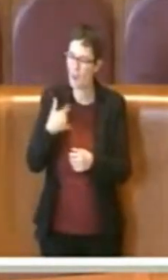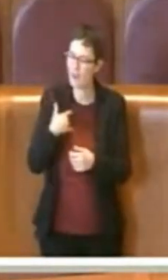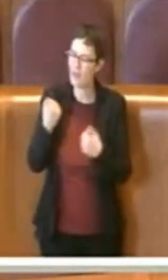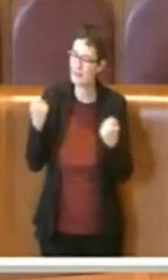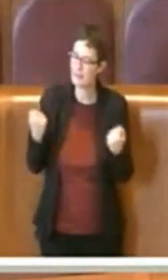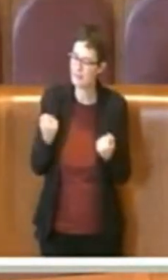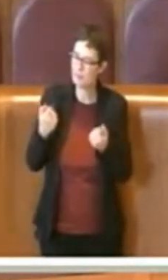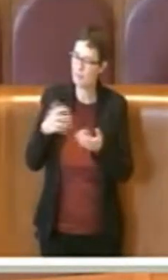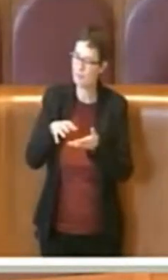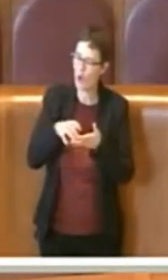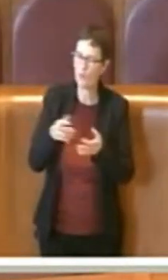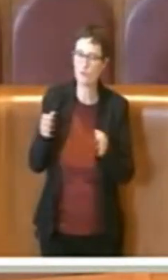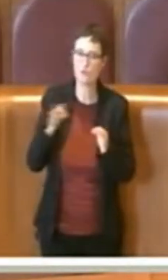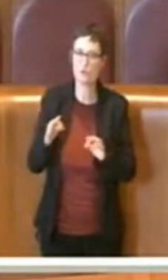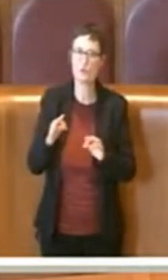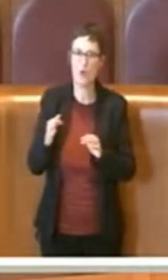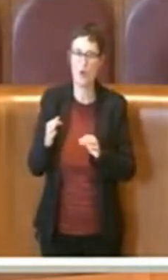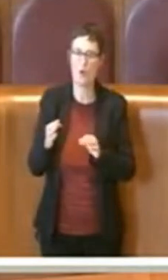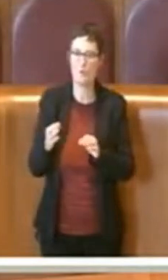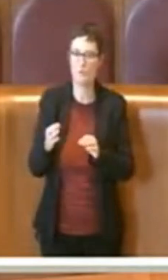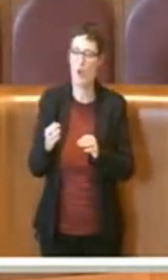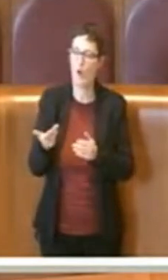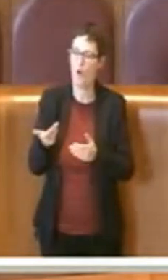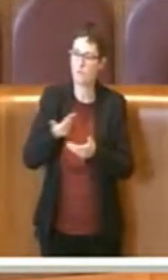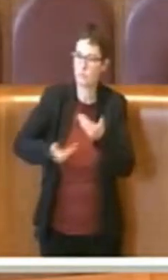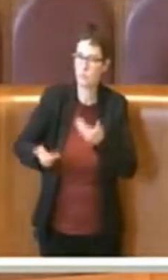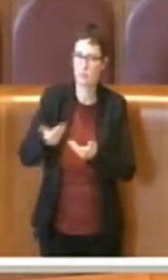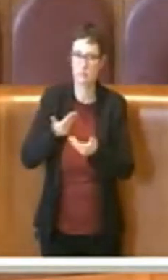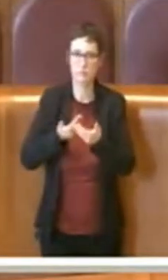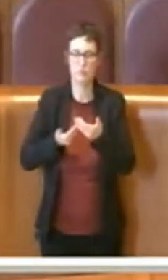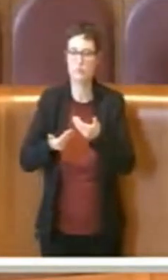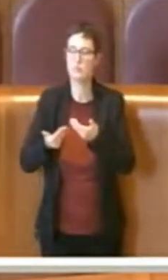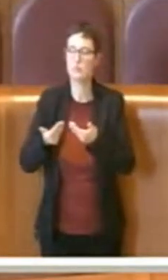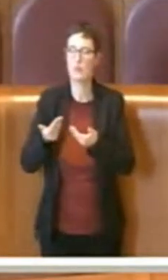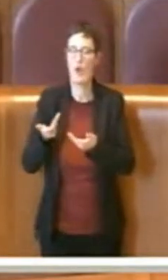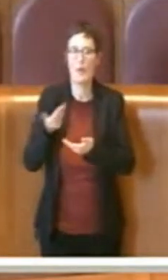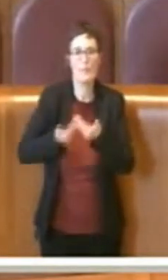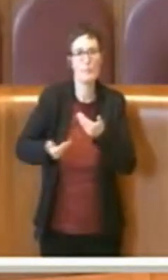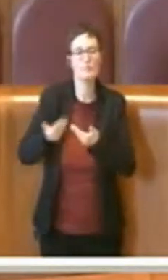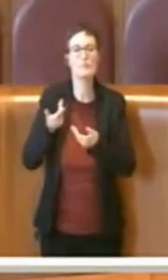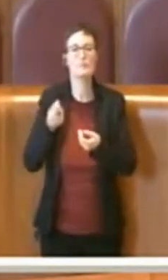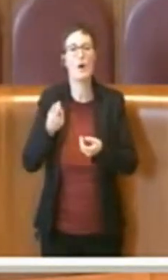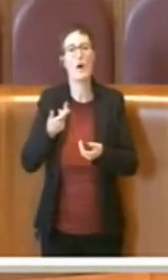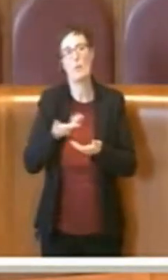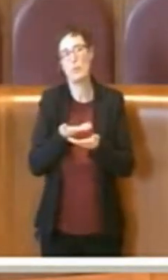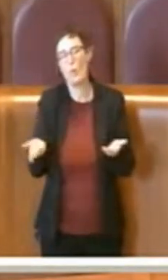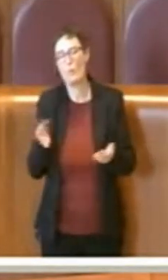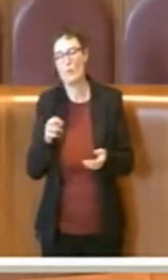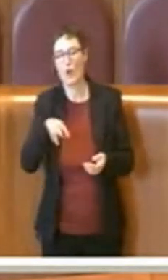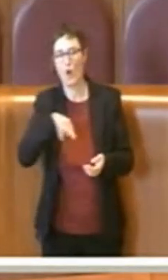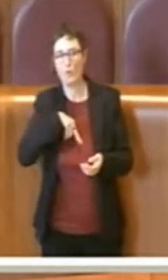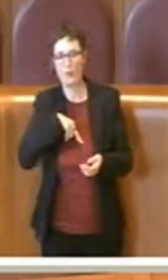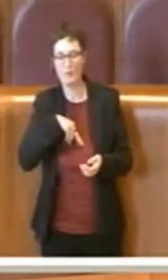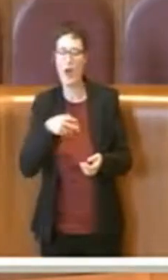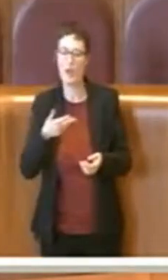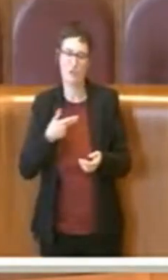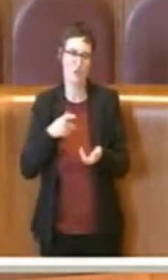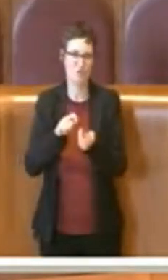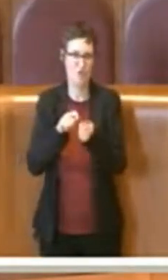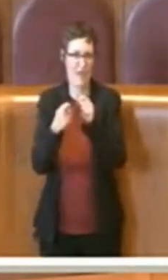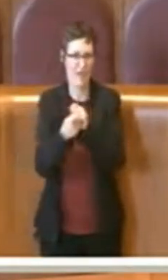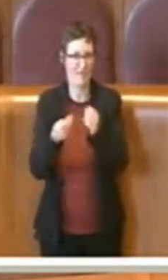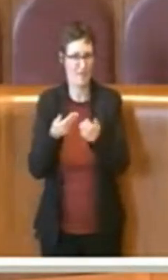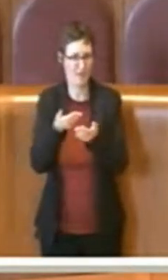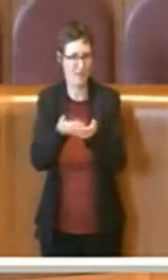attraverso partenariati pubblico-privati. Su questo abbiamo presentato anche degli emendamenti e abbiamo identificato